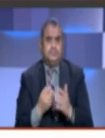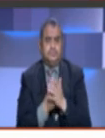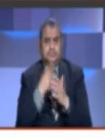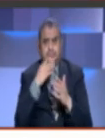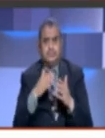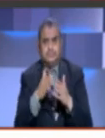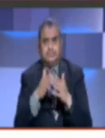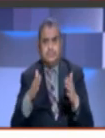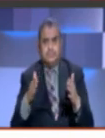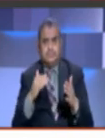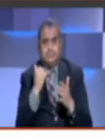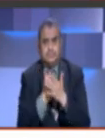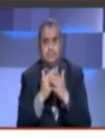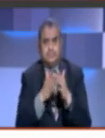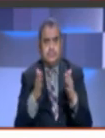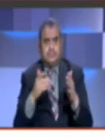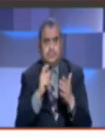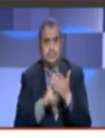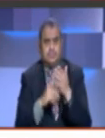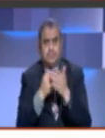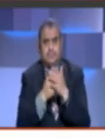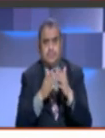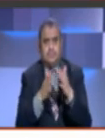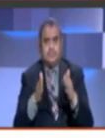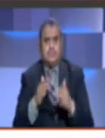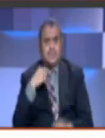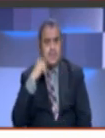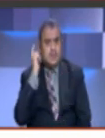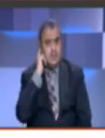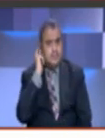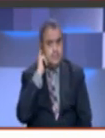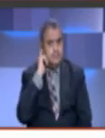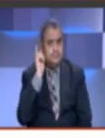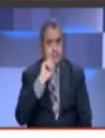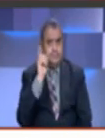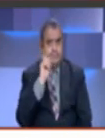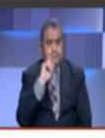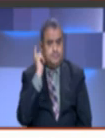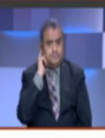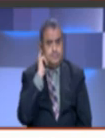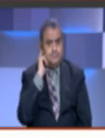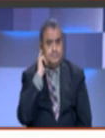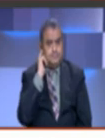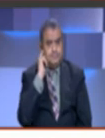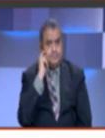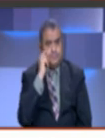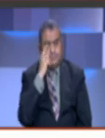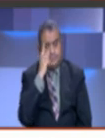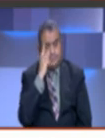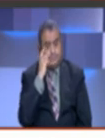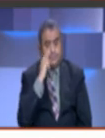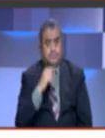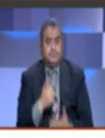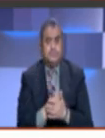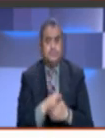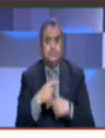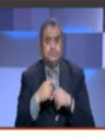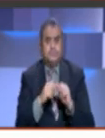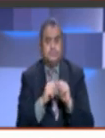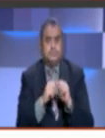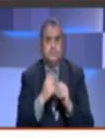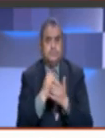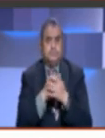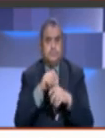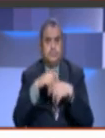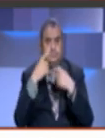التباعد البدني ده من اهم الوسائل اللي ممكن تقلل بشكل كبير من حساسية المرض